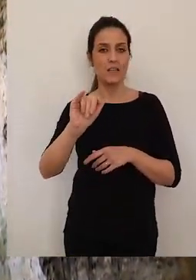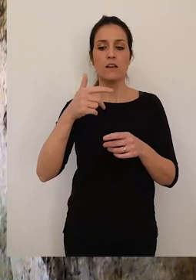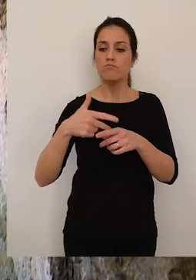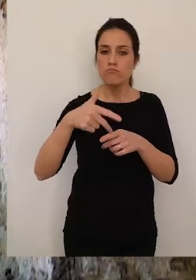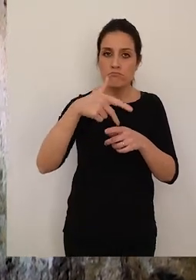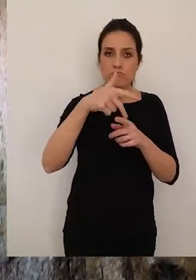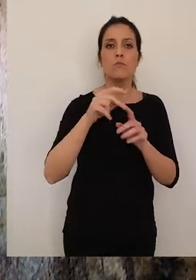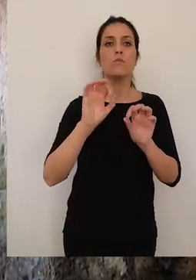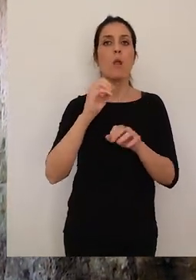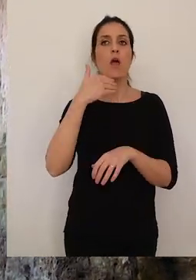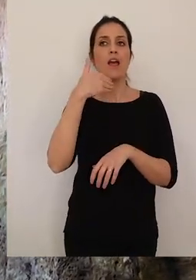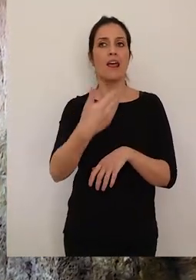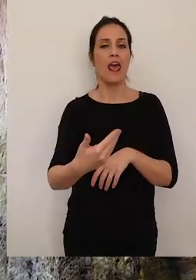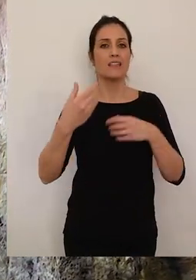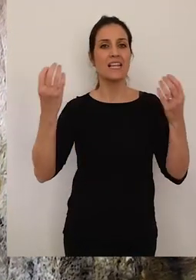impianto di illuminazione.